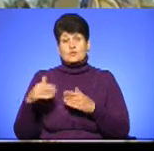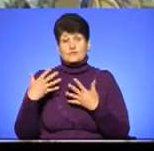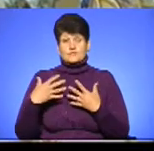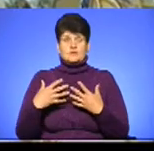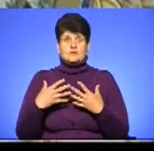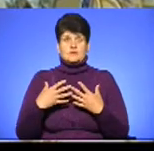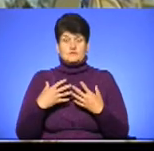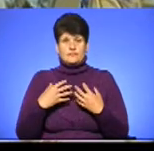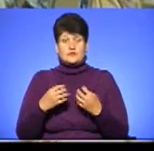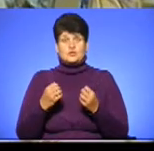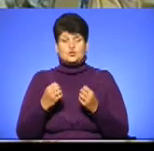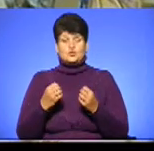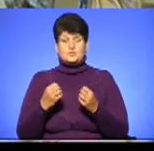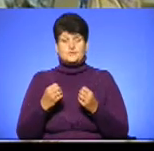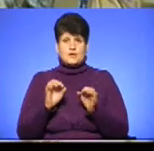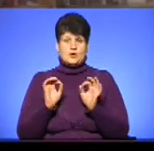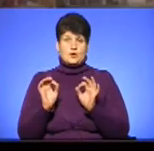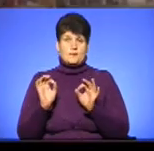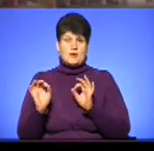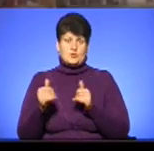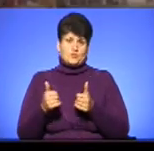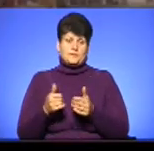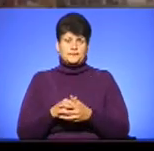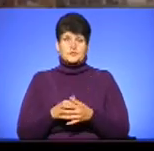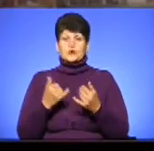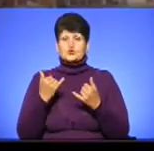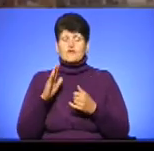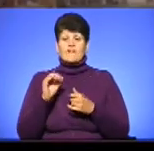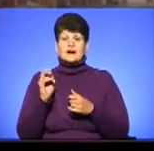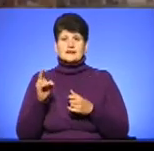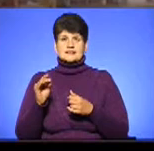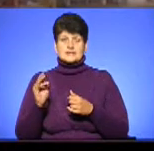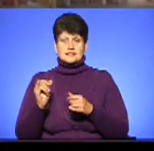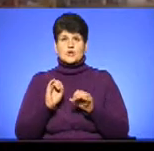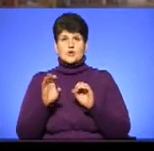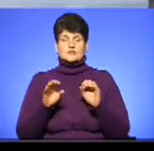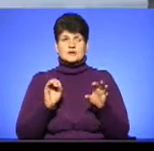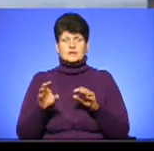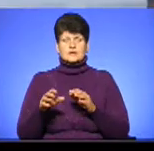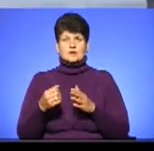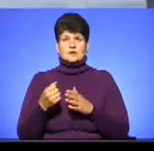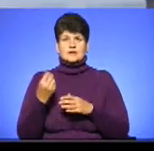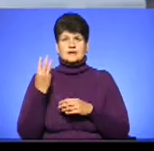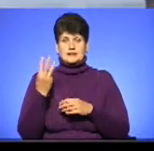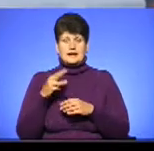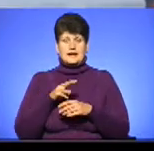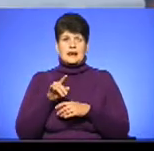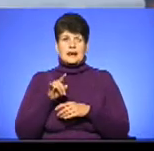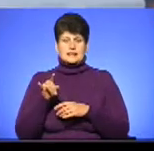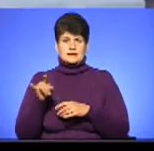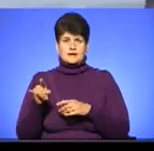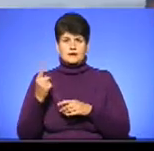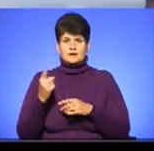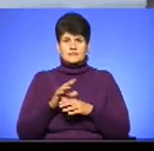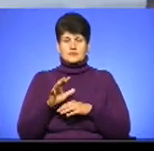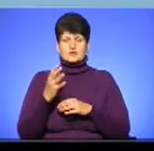тягнули звідси. Ну, нормально, добре. Сьогодні вакцину Прикарпаттям розкидатимуть на трьох літаках. Один із них відправився ще у